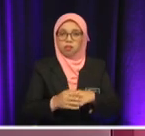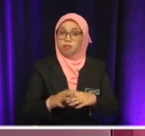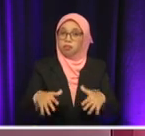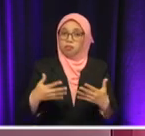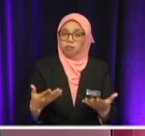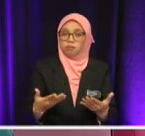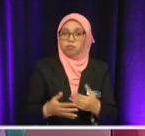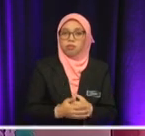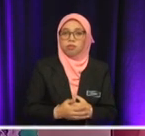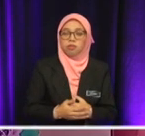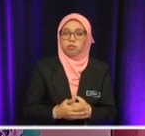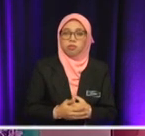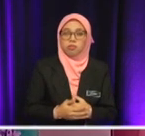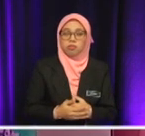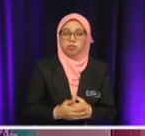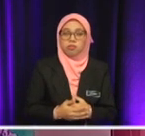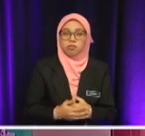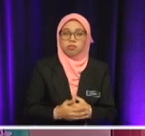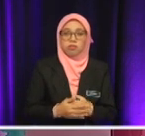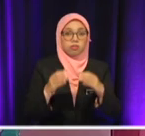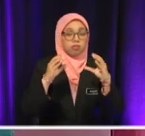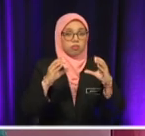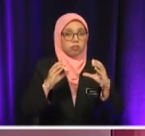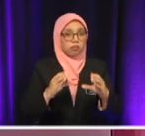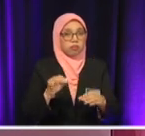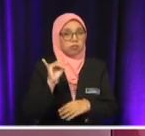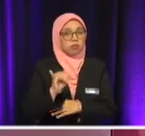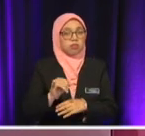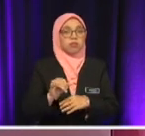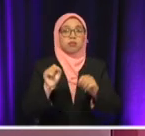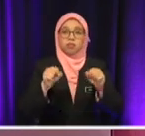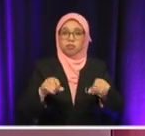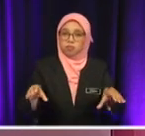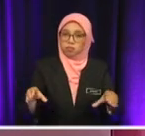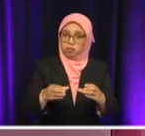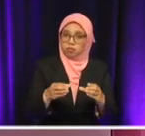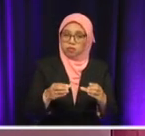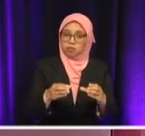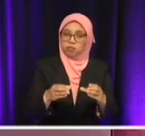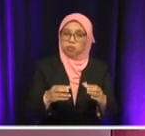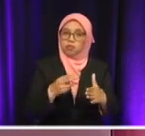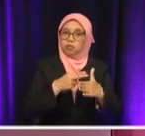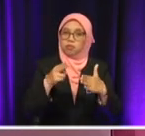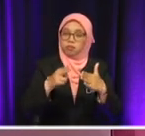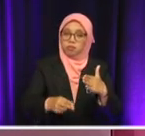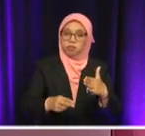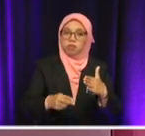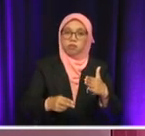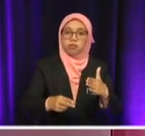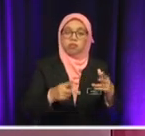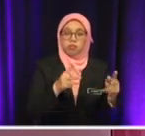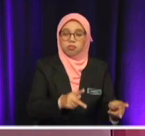hujan. Jadi, prosedur pencegahan yang boleh kita laksanakan ialah dengan menghasilkan pelan laluan